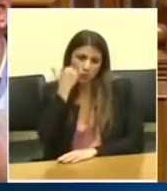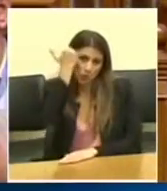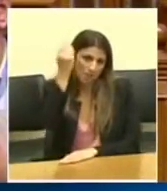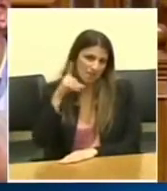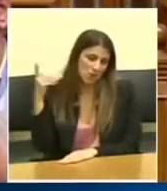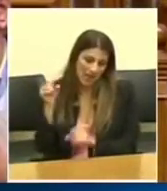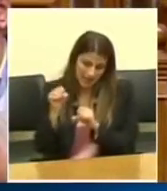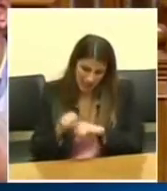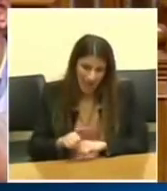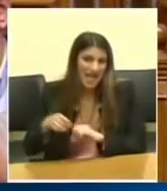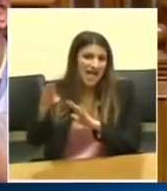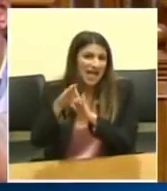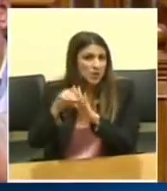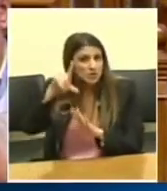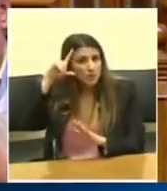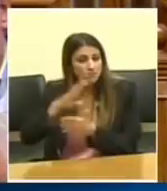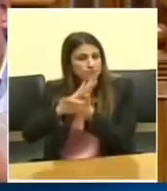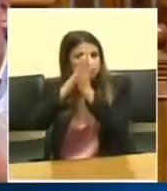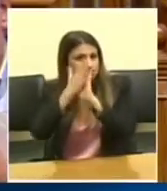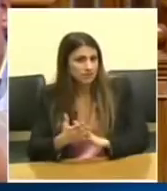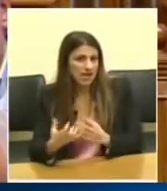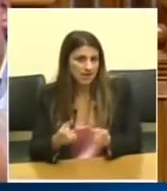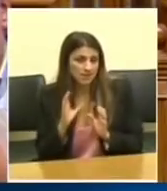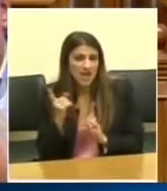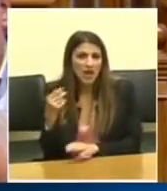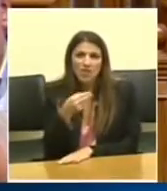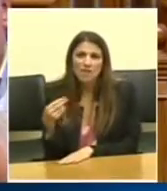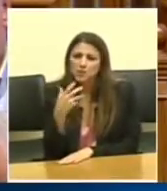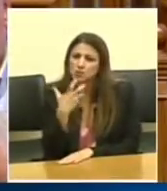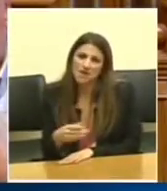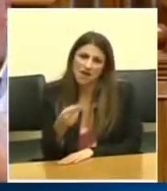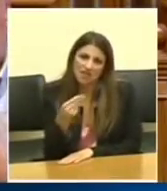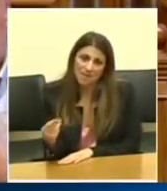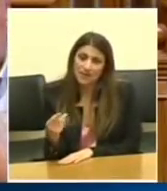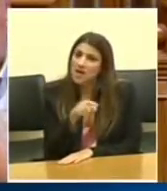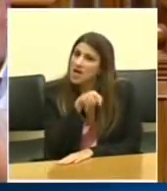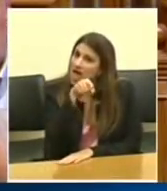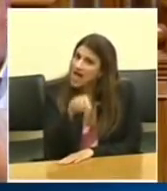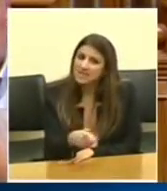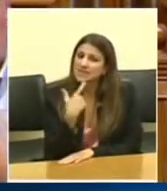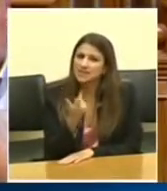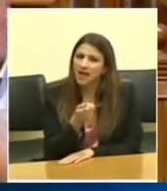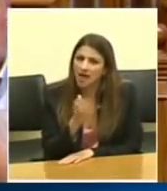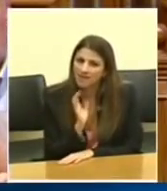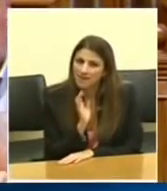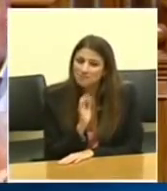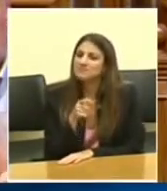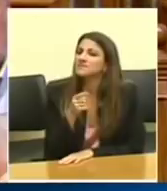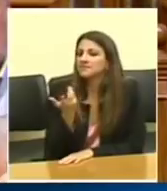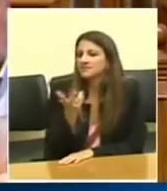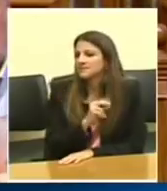ότι στα μεγάλα και κρίσιμα πολιτικά ζητήματα εσείς σήμερα προσφεύγετε σε